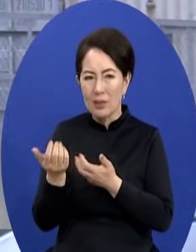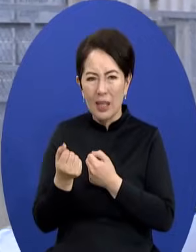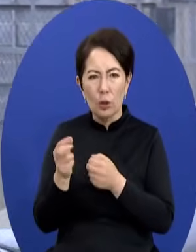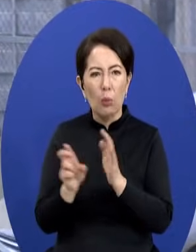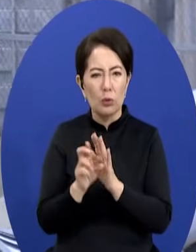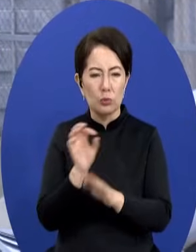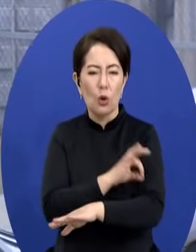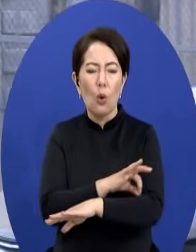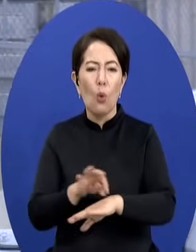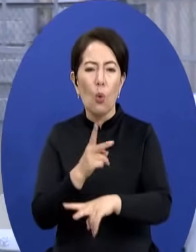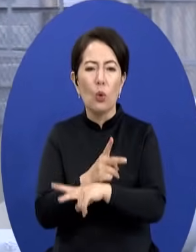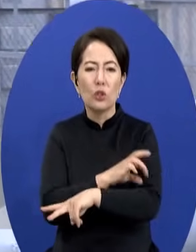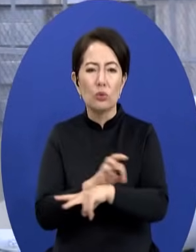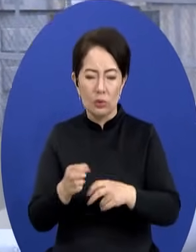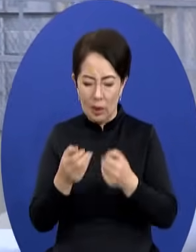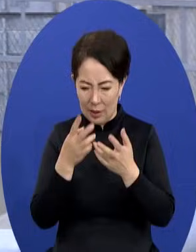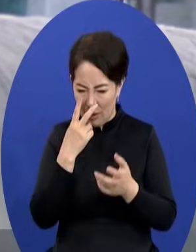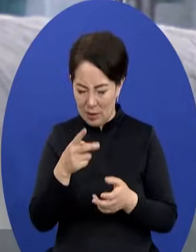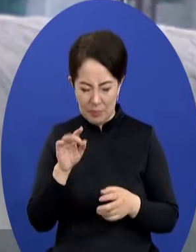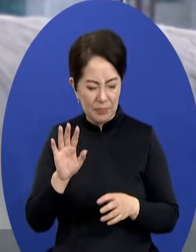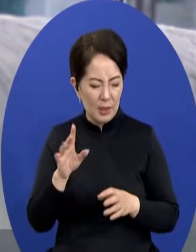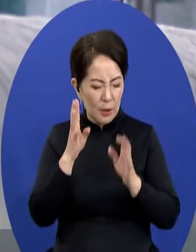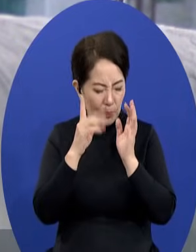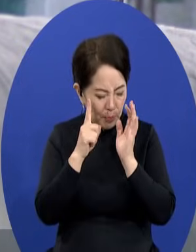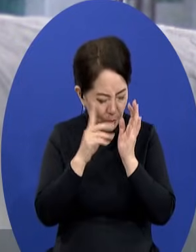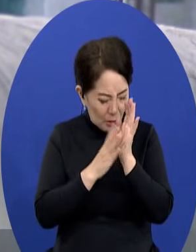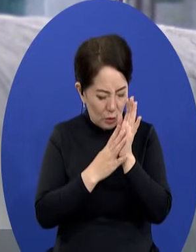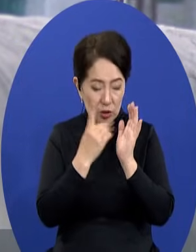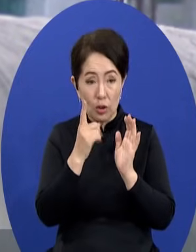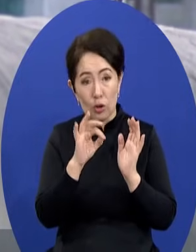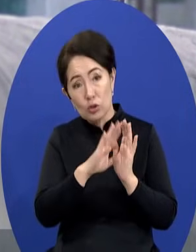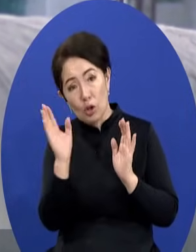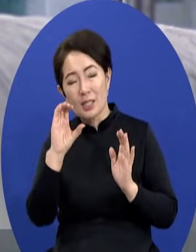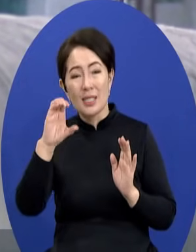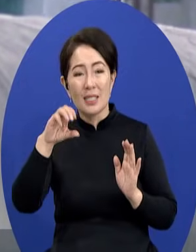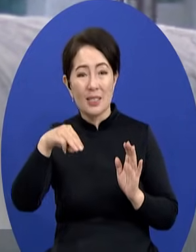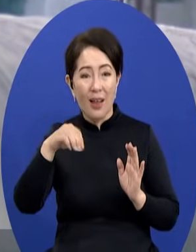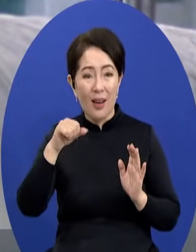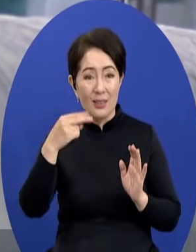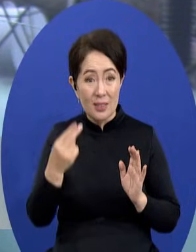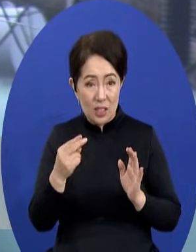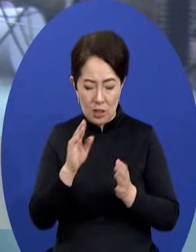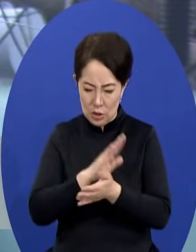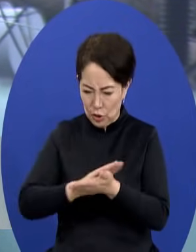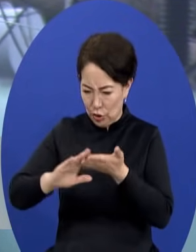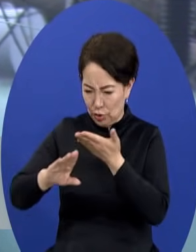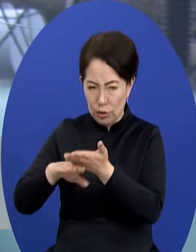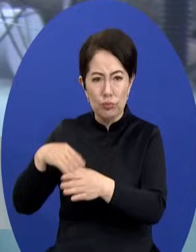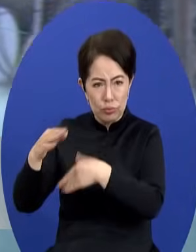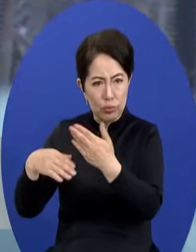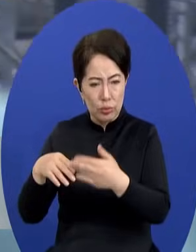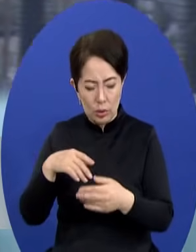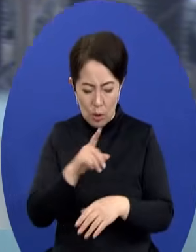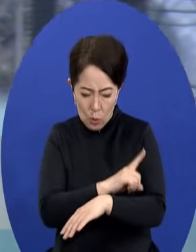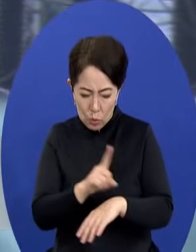төсөл боловсруулагчид үзэж байна. Харин 1991 оноос хойш станцууд үе шаттайгаар шинжлэгдсэн нүүр их хөдөлмөрийн үр дүнд Монгол